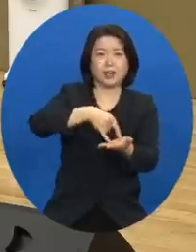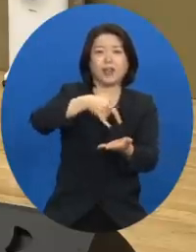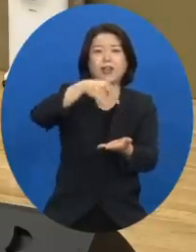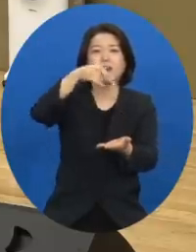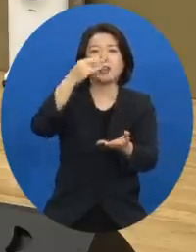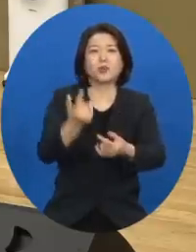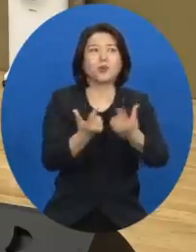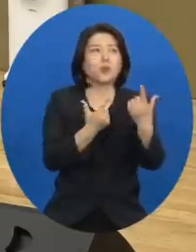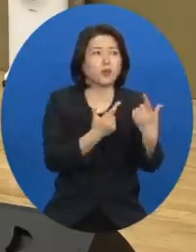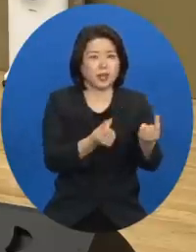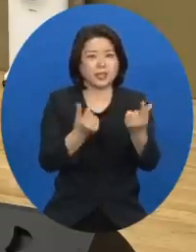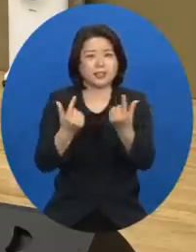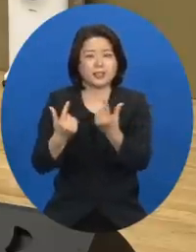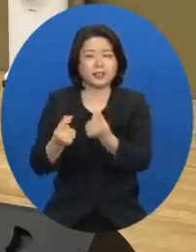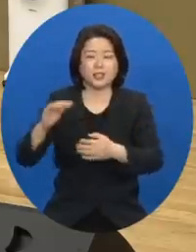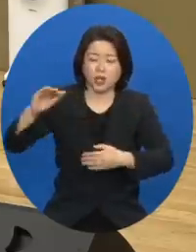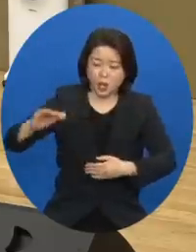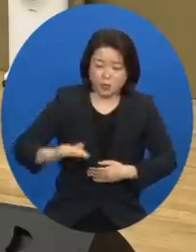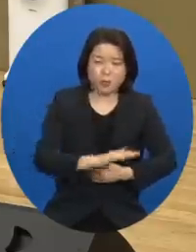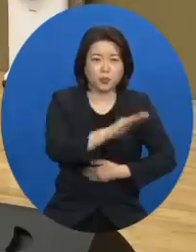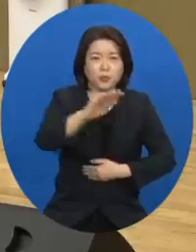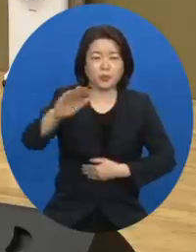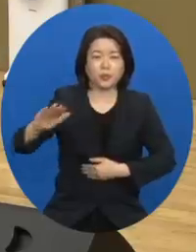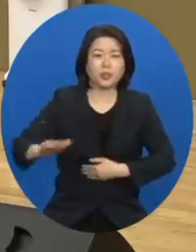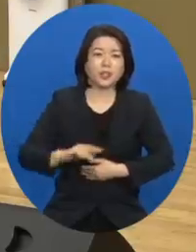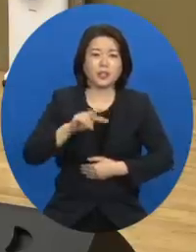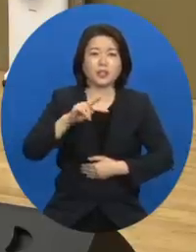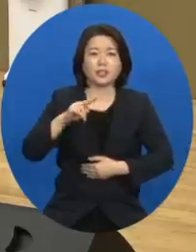예선지자 에녹같이